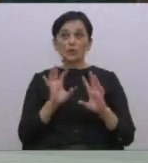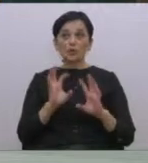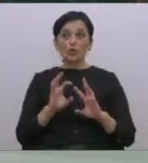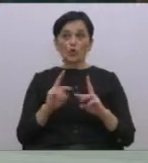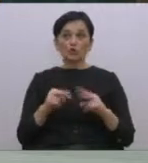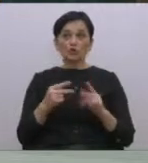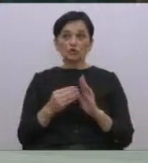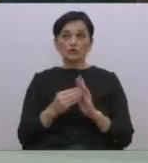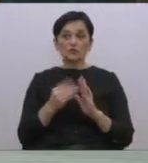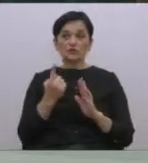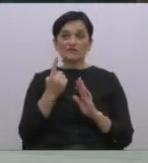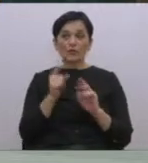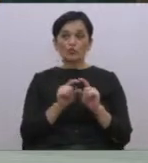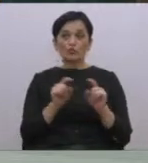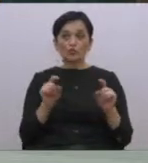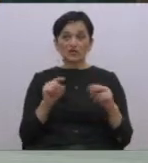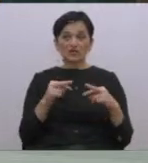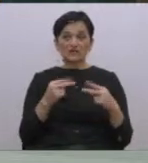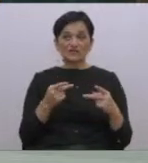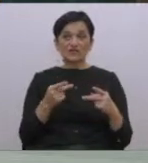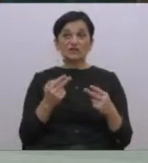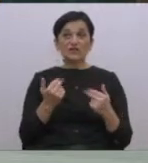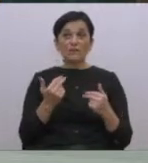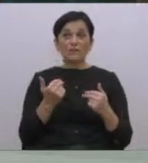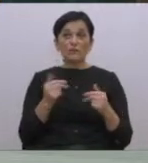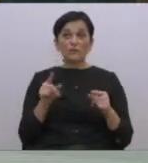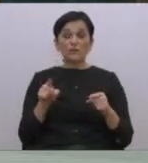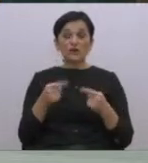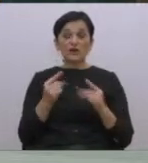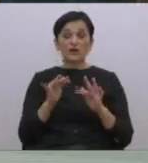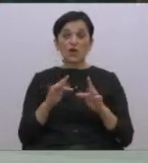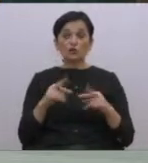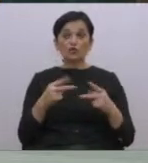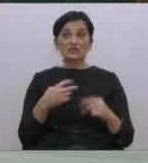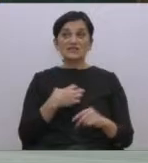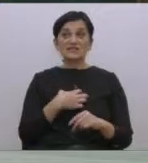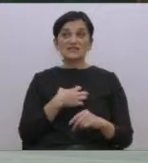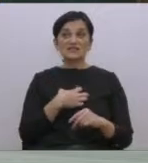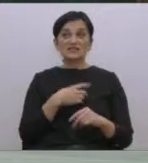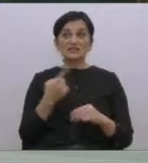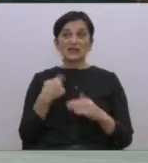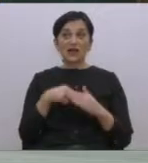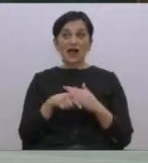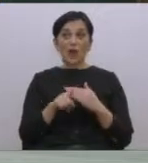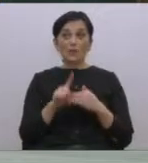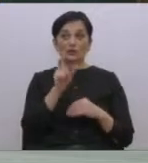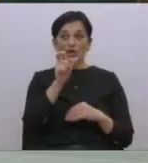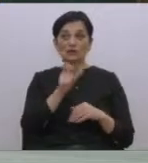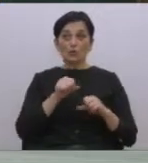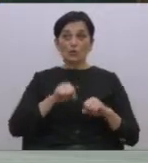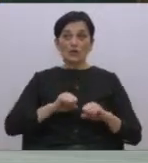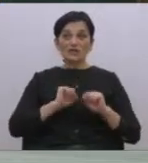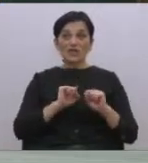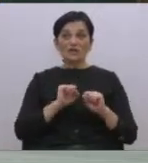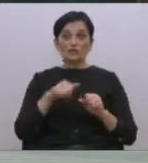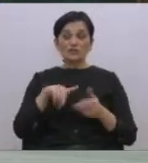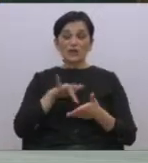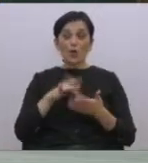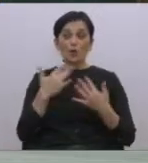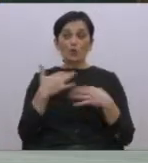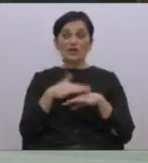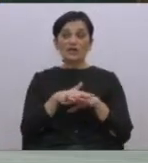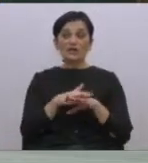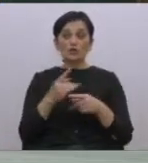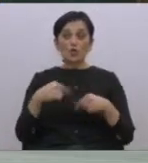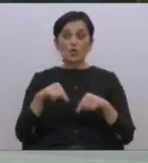surleba, pivă muhle. De aia, când forțele da, surlebe bi zirita da, te zgamum din areob da, adam e supleba da, dați-vă sada samu ca oco